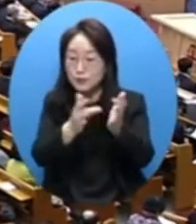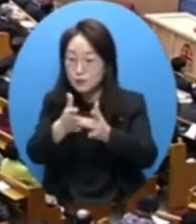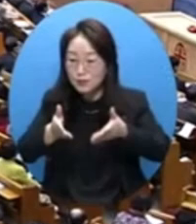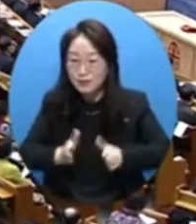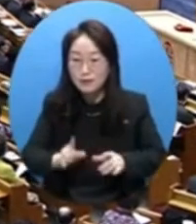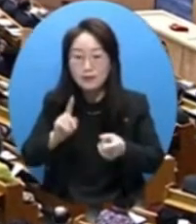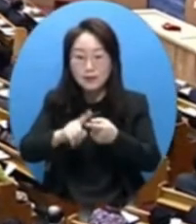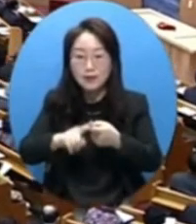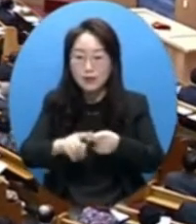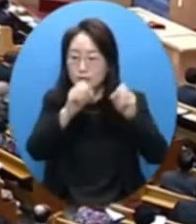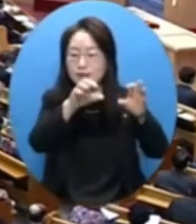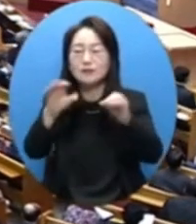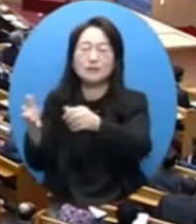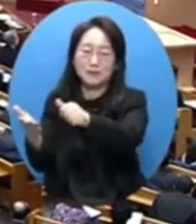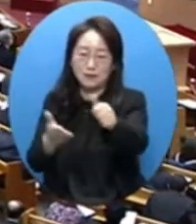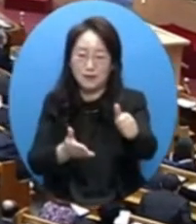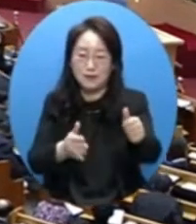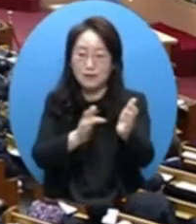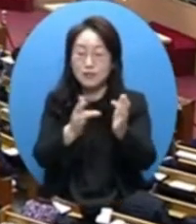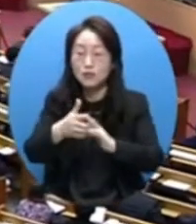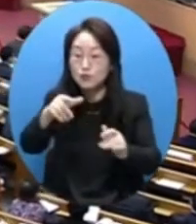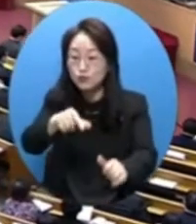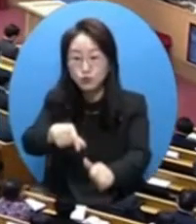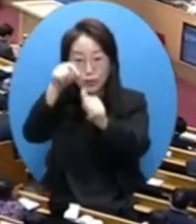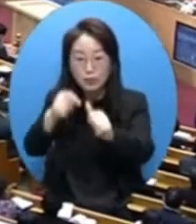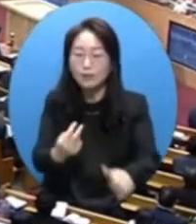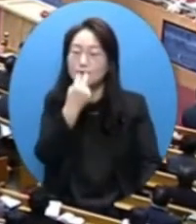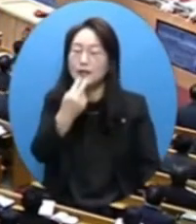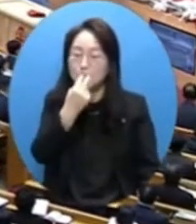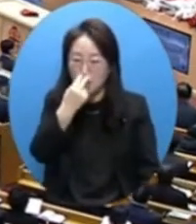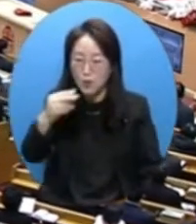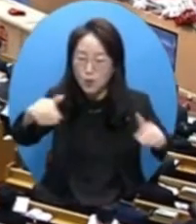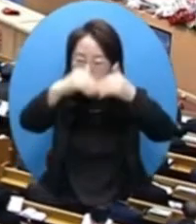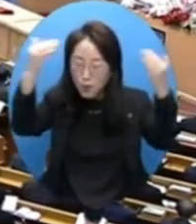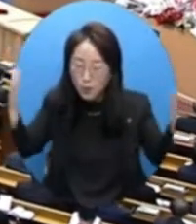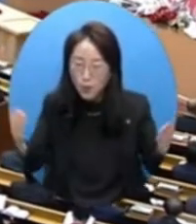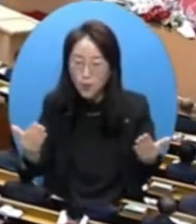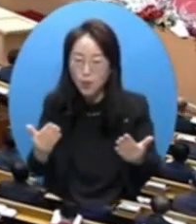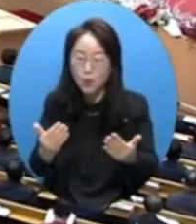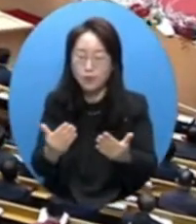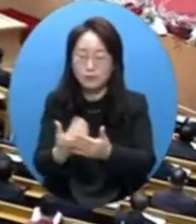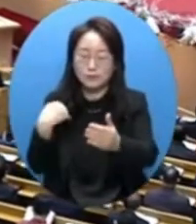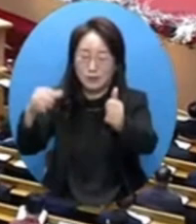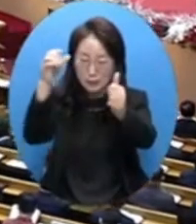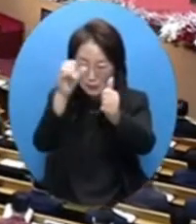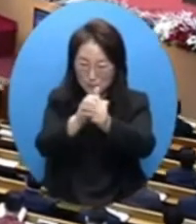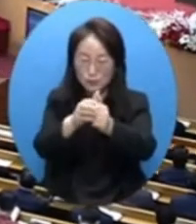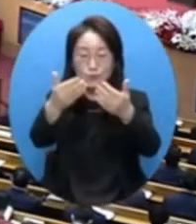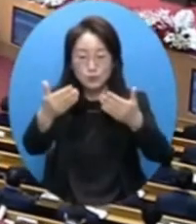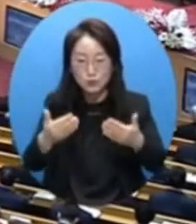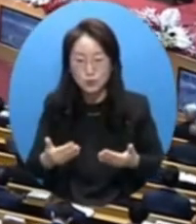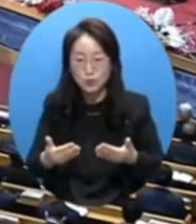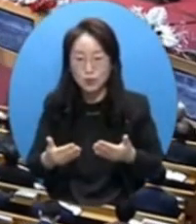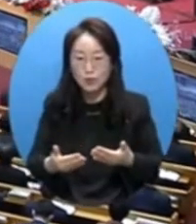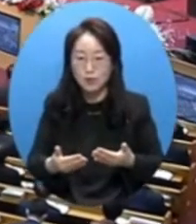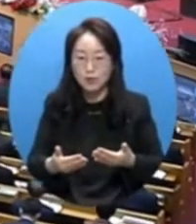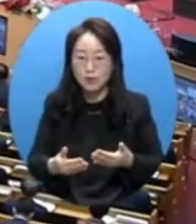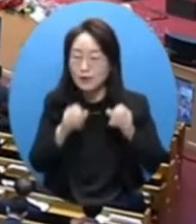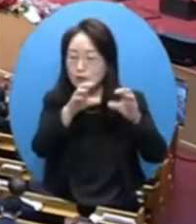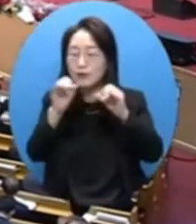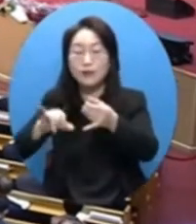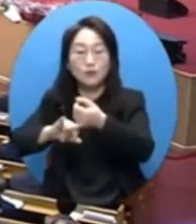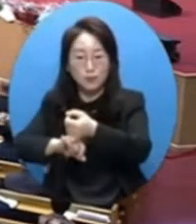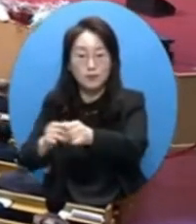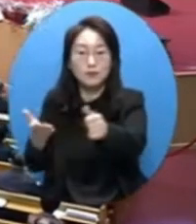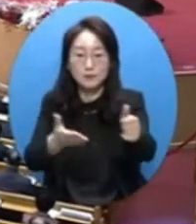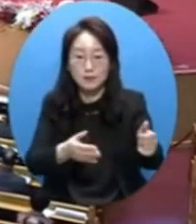되는 것입니다 예수님이 우리의 구원이 되시고 우리의 생명이 되시고 우리 모든 것 되심을 우리는 모든 사람에게 전해야 됩니다